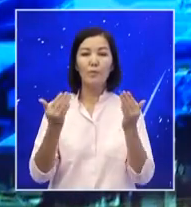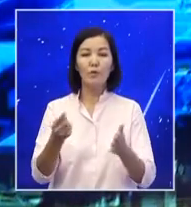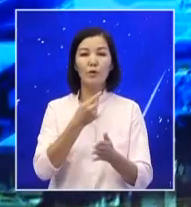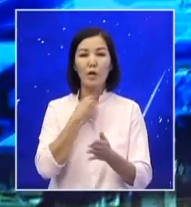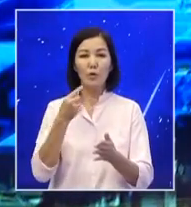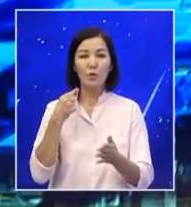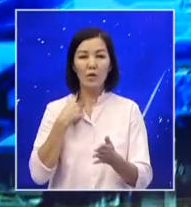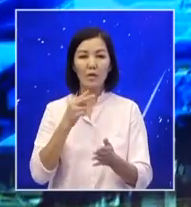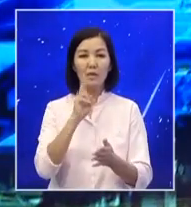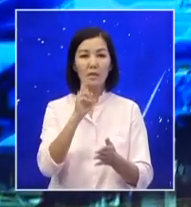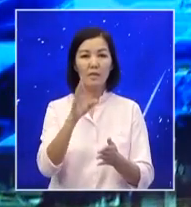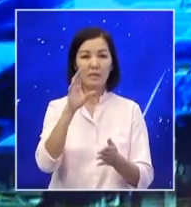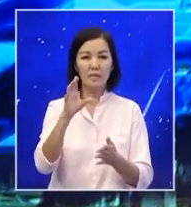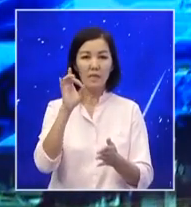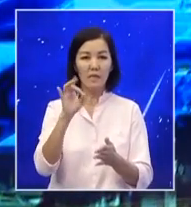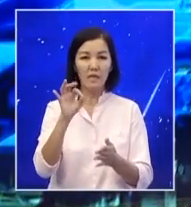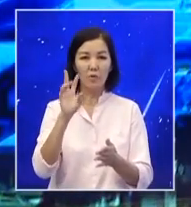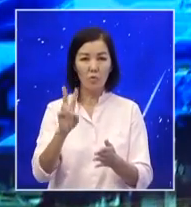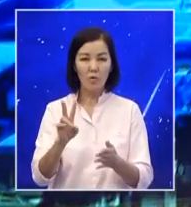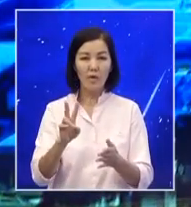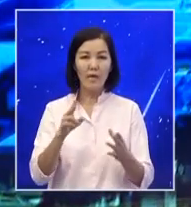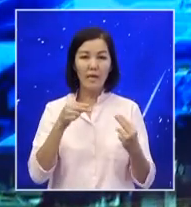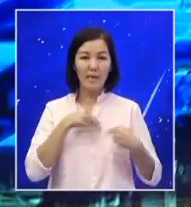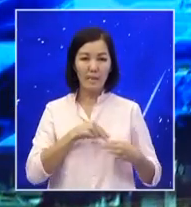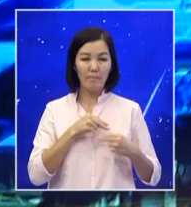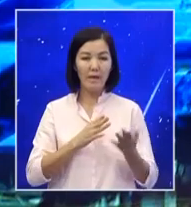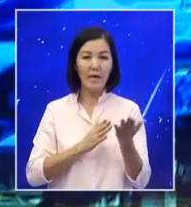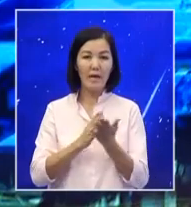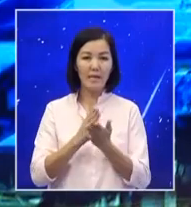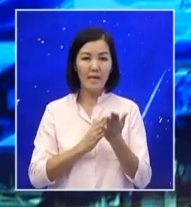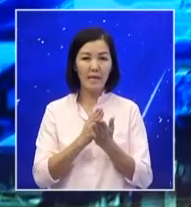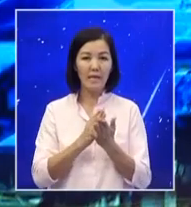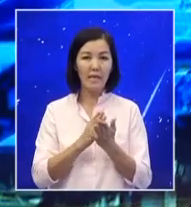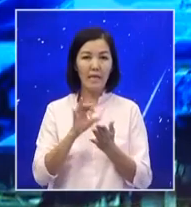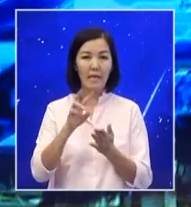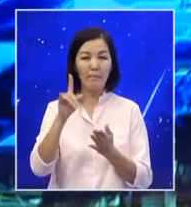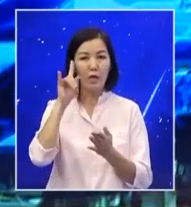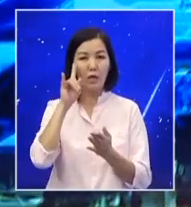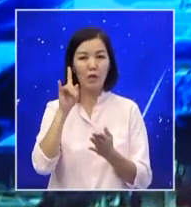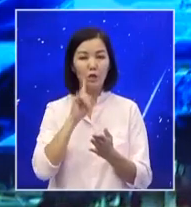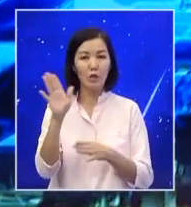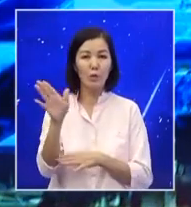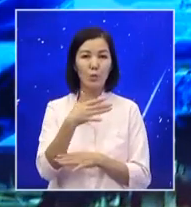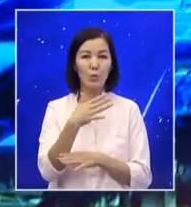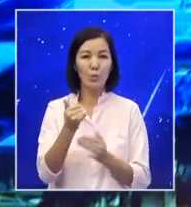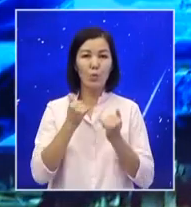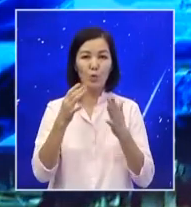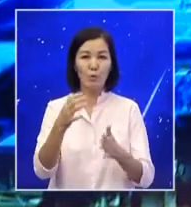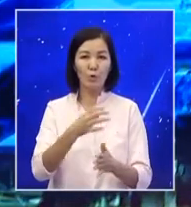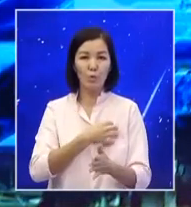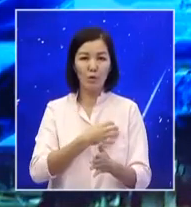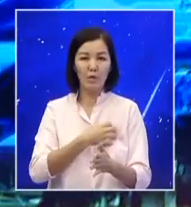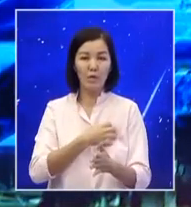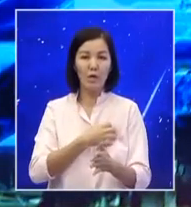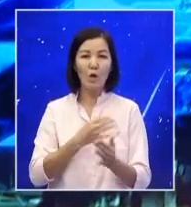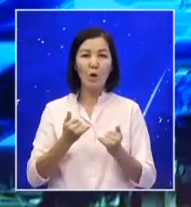Есімі ел есінде. Бүгін Талдықорғанда КСРО еңбек ардагері, еңбек қызыл ту, құрмет орденінің иегері, құрметті жолшы,